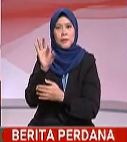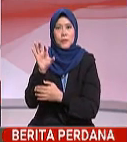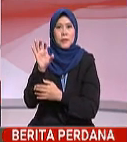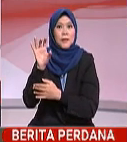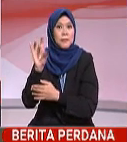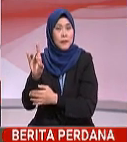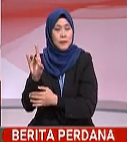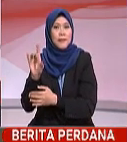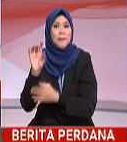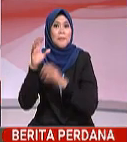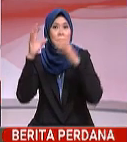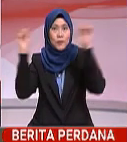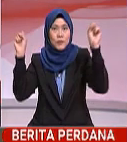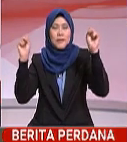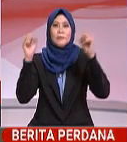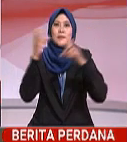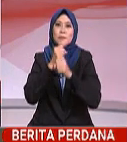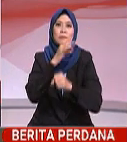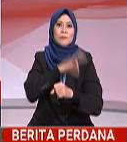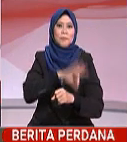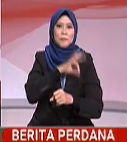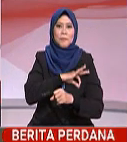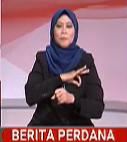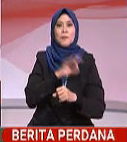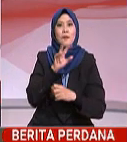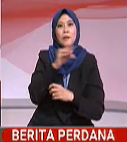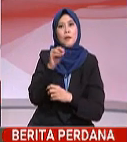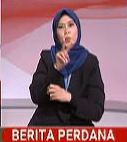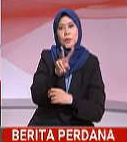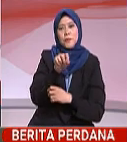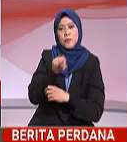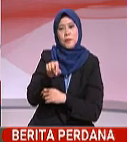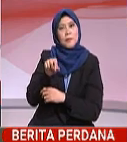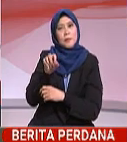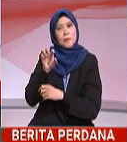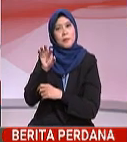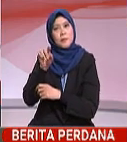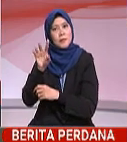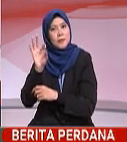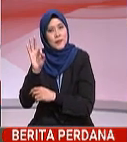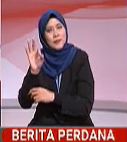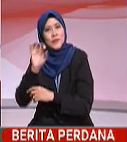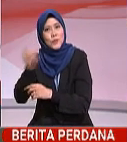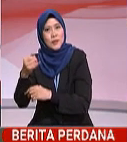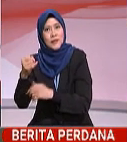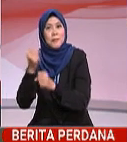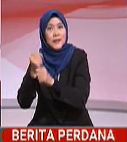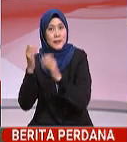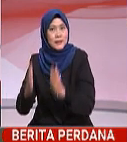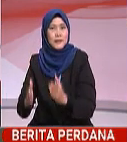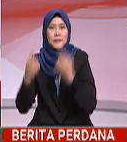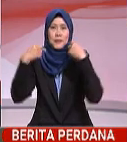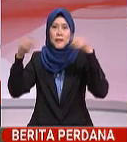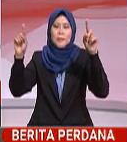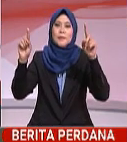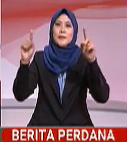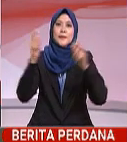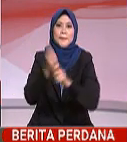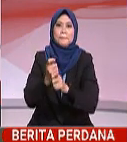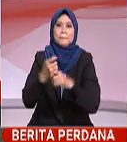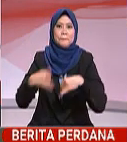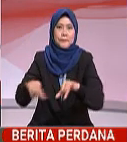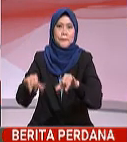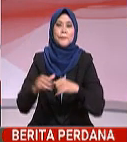327,908 majikan telah memanfaatkannya dan 2.695 juta pekerjaan telah berjaya